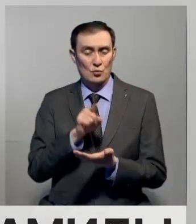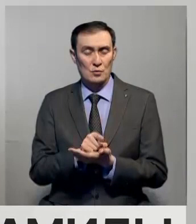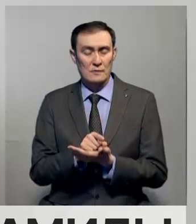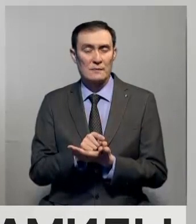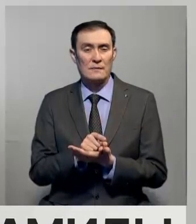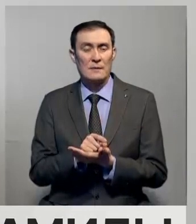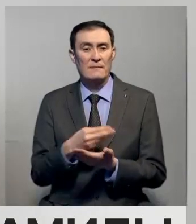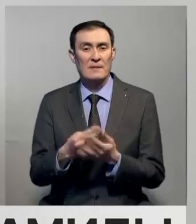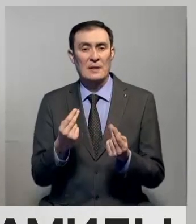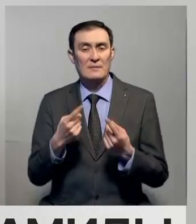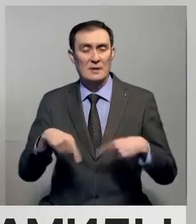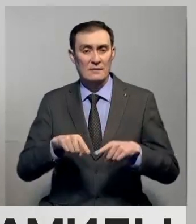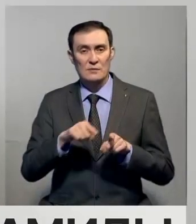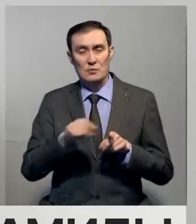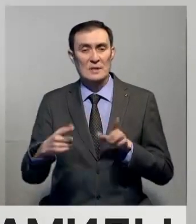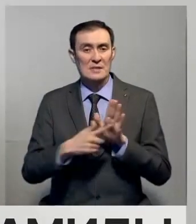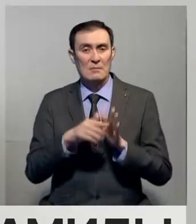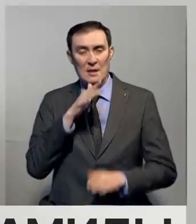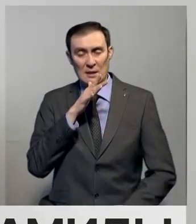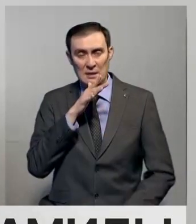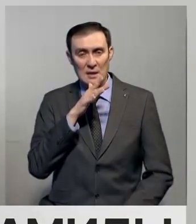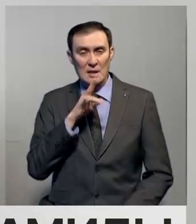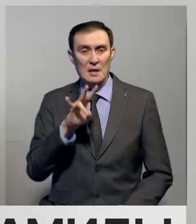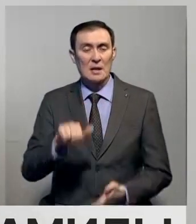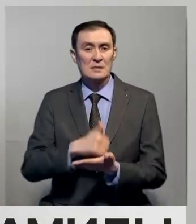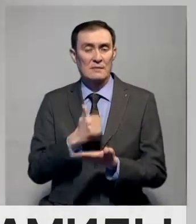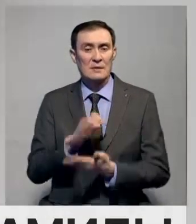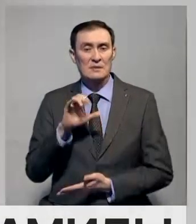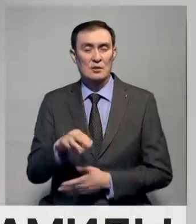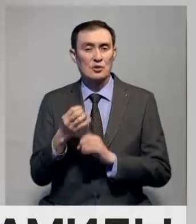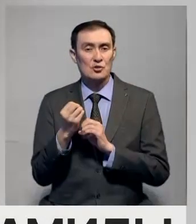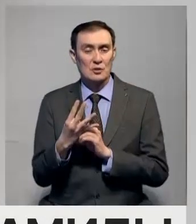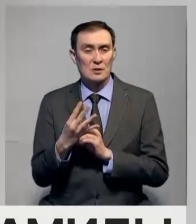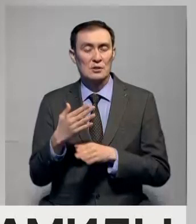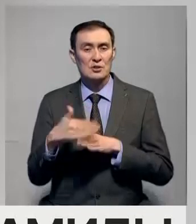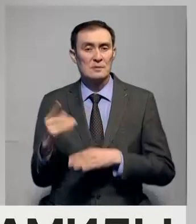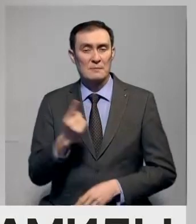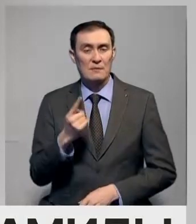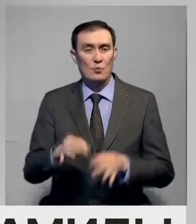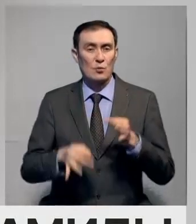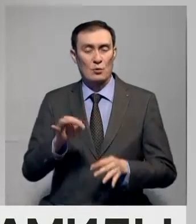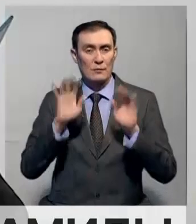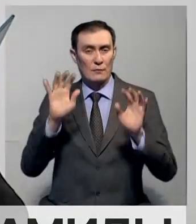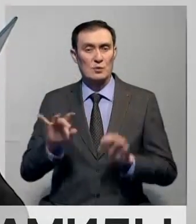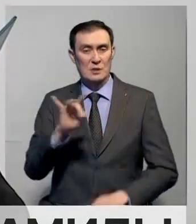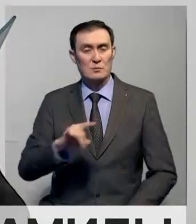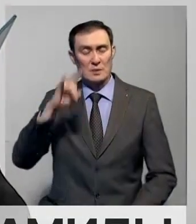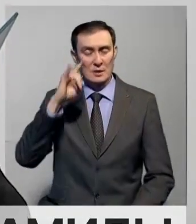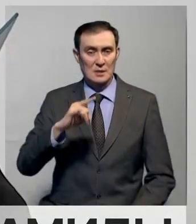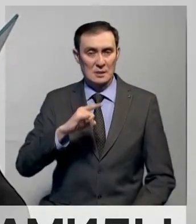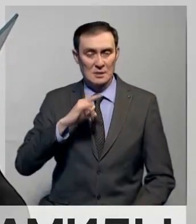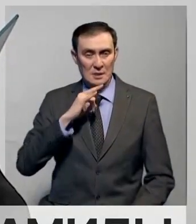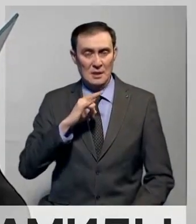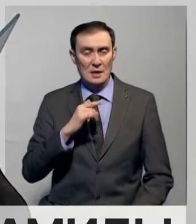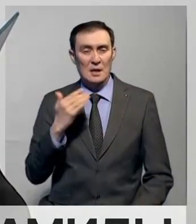коммерческих и финансовых организаций сроком на семь лет на основании статьи 14 части 1 Уголовного кодекса Республики Казахстан